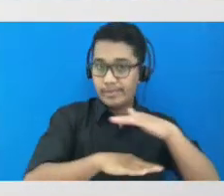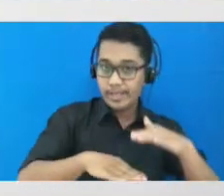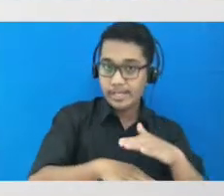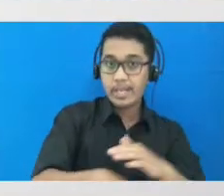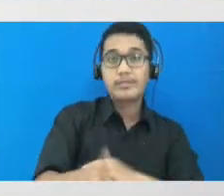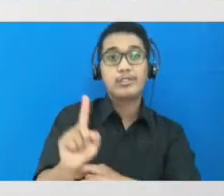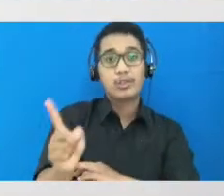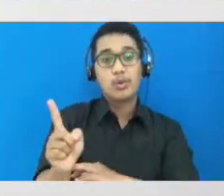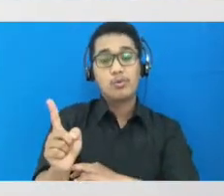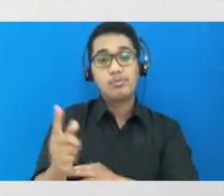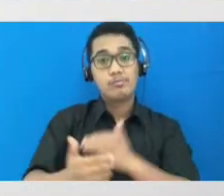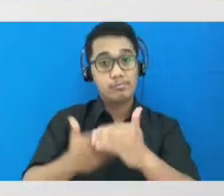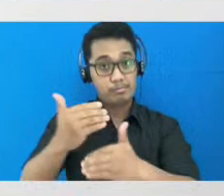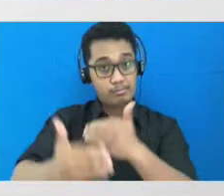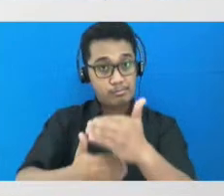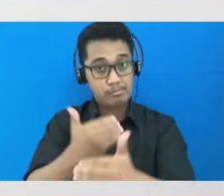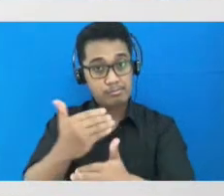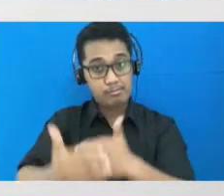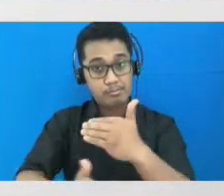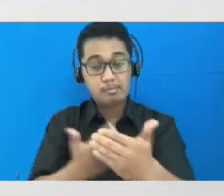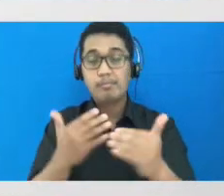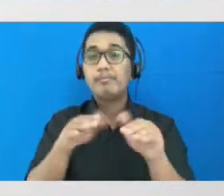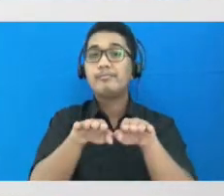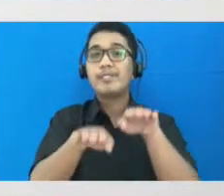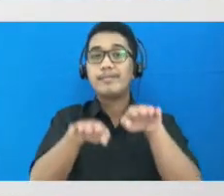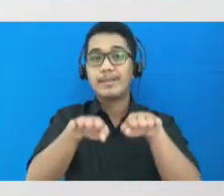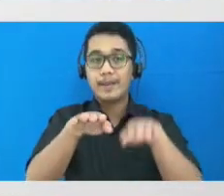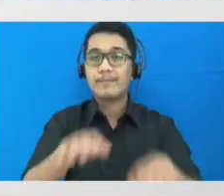harus berlangsung secara seimbang.